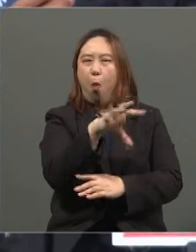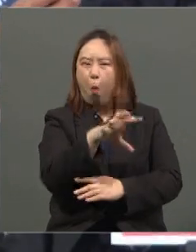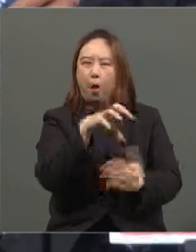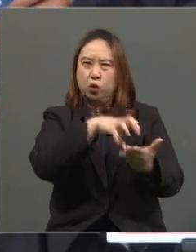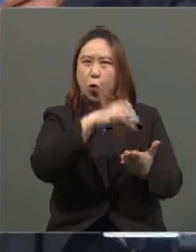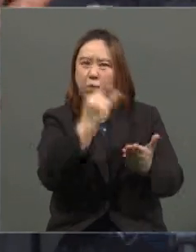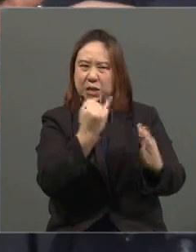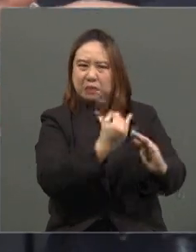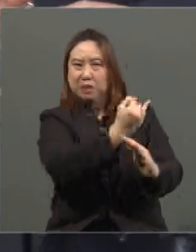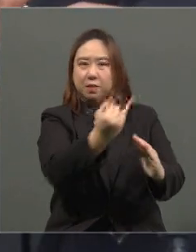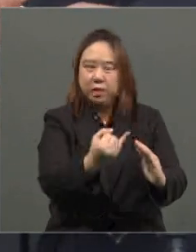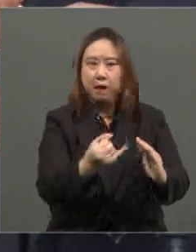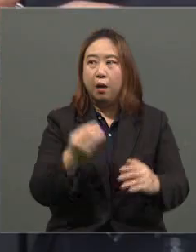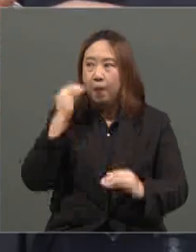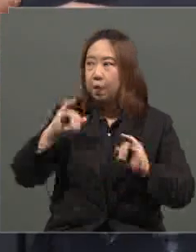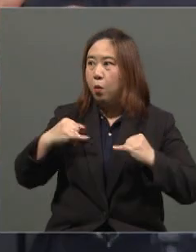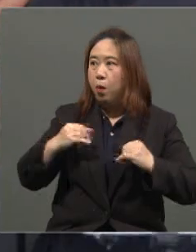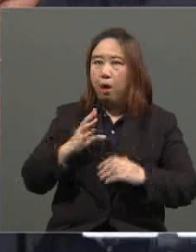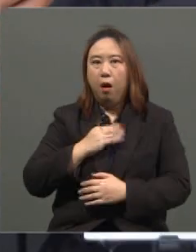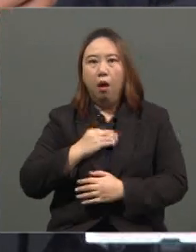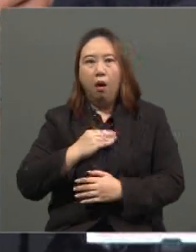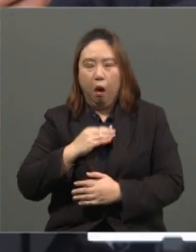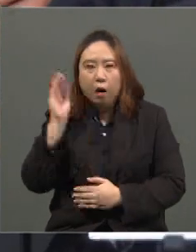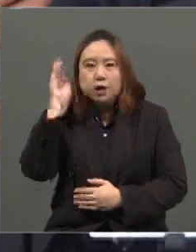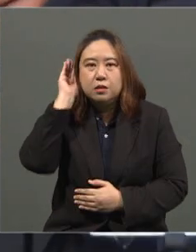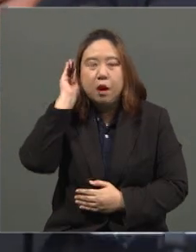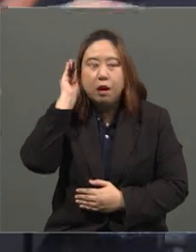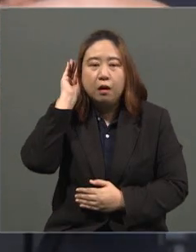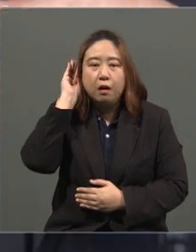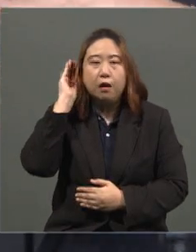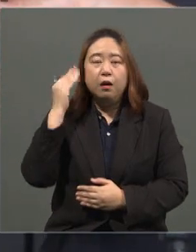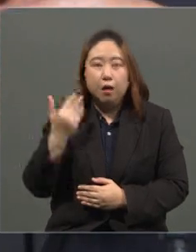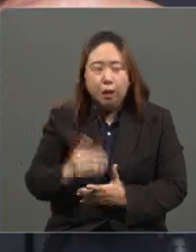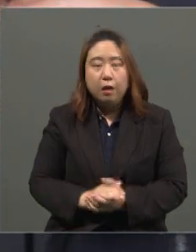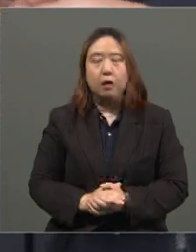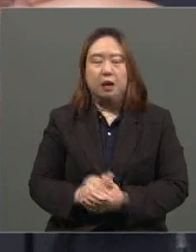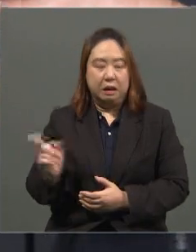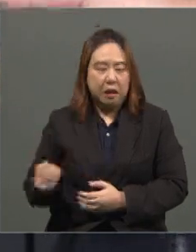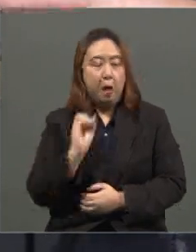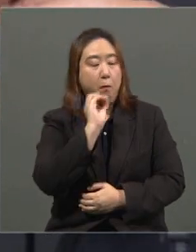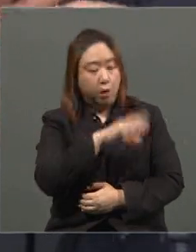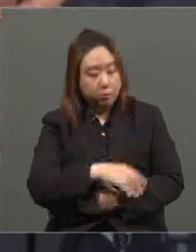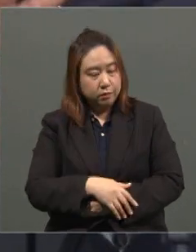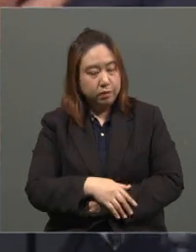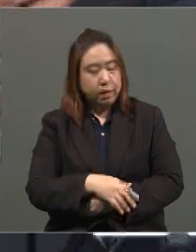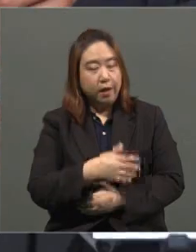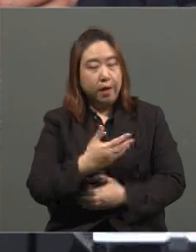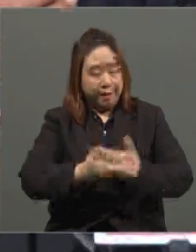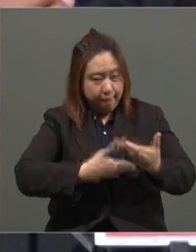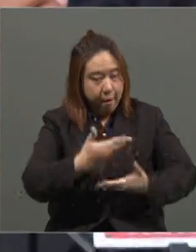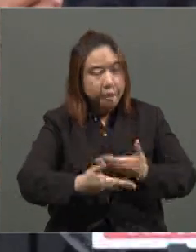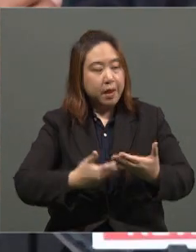ายก็กลัวนะครับกังวลก็หลงเชื่อแล้วก็ทางผู้ต้องหาก็นำเสนอในเรื่องขายกิเลนห